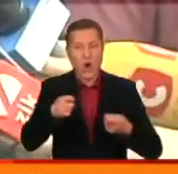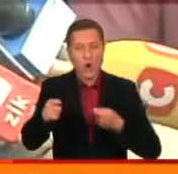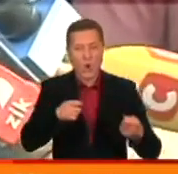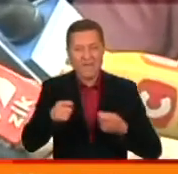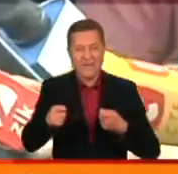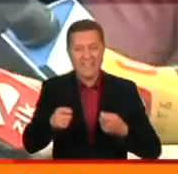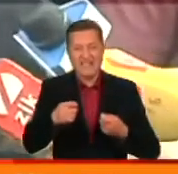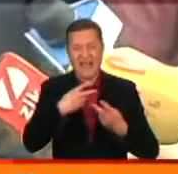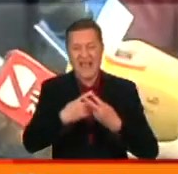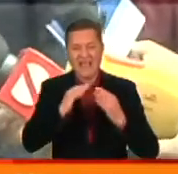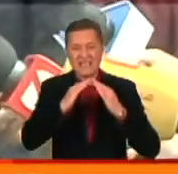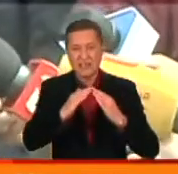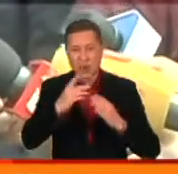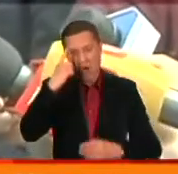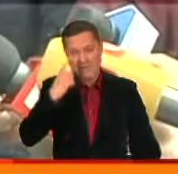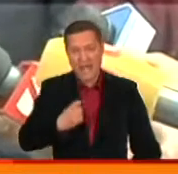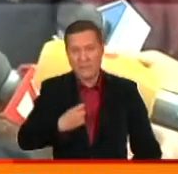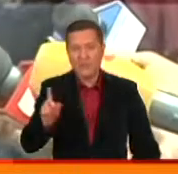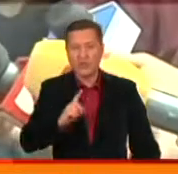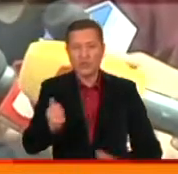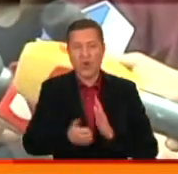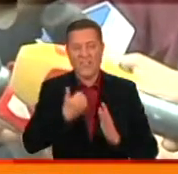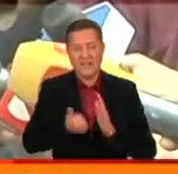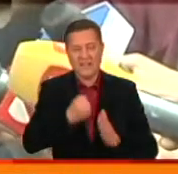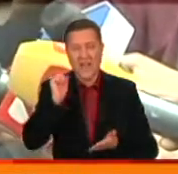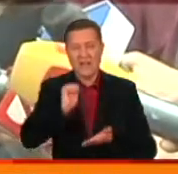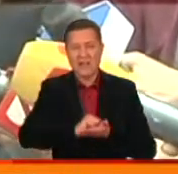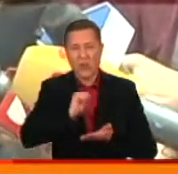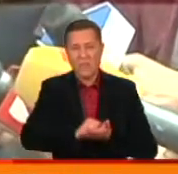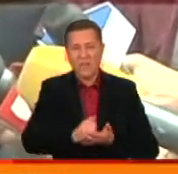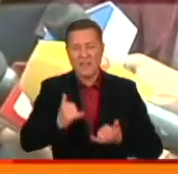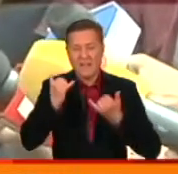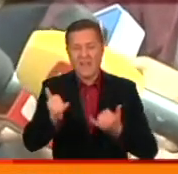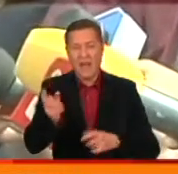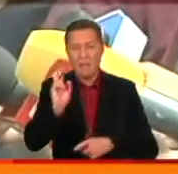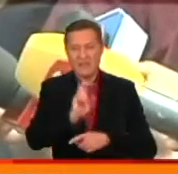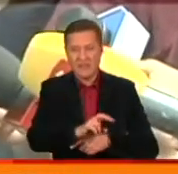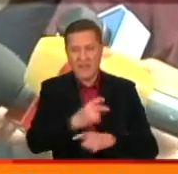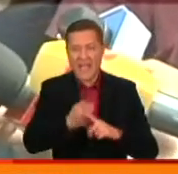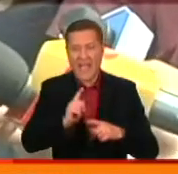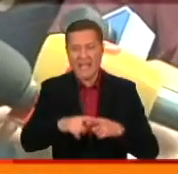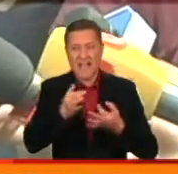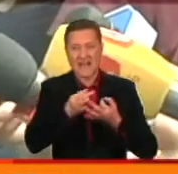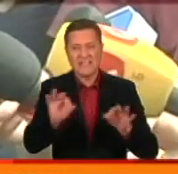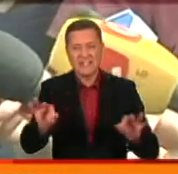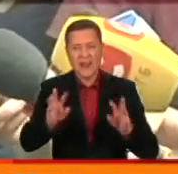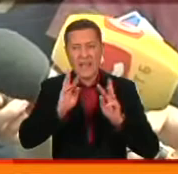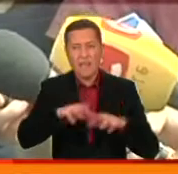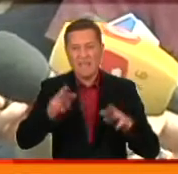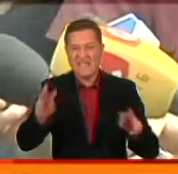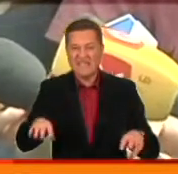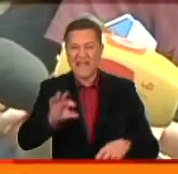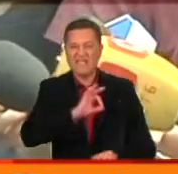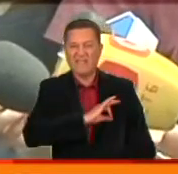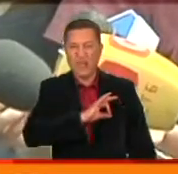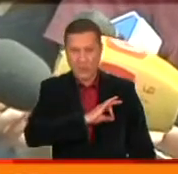руководитель СИЗО сообщил, что не хватает документов для посещения. Это разрешение Министерства